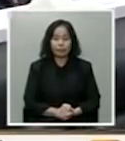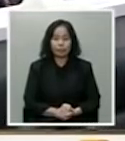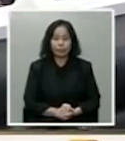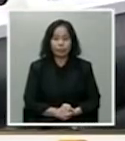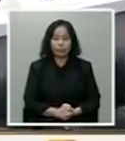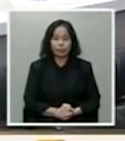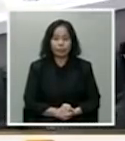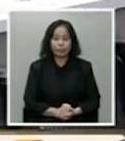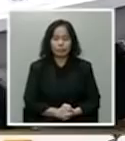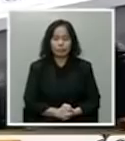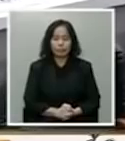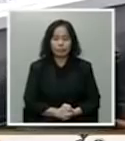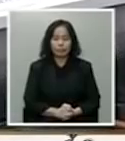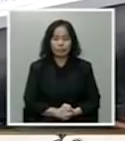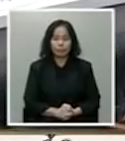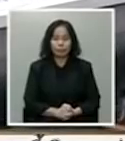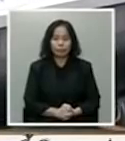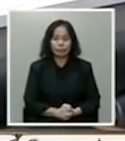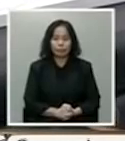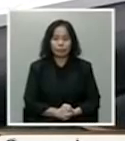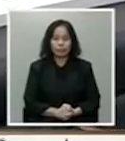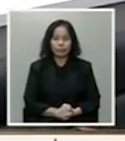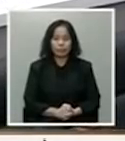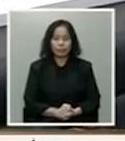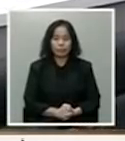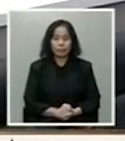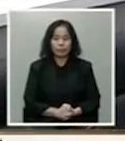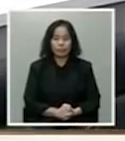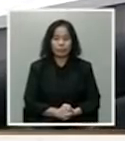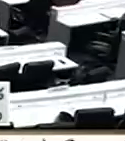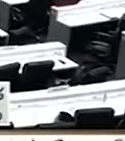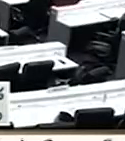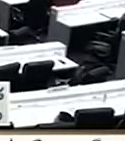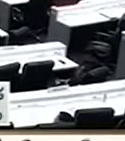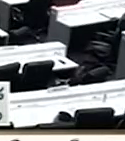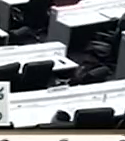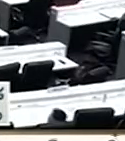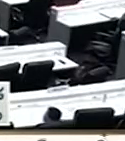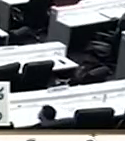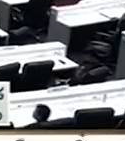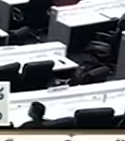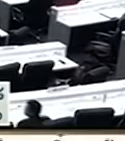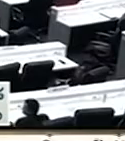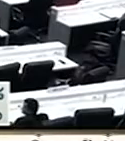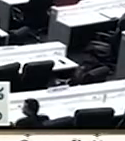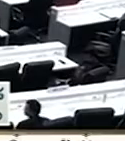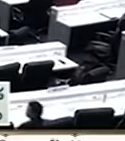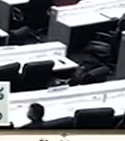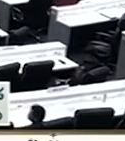เพราะถ้าเราเข้ามานี่อาจจะเป็นเอกสิทธิ์ของประธานสภานะถึงแม้ต่อไปฝ่ายรัฐบาลช